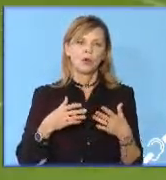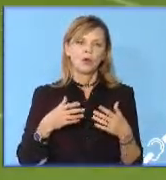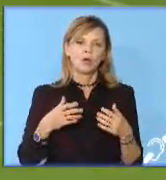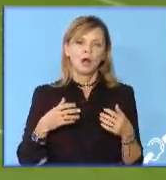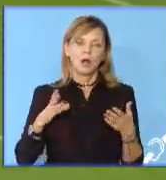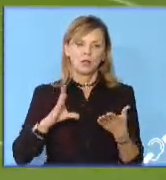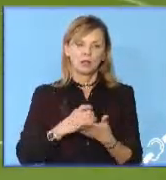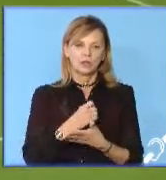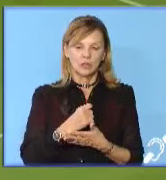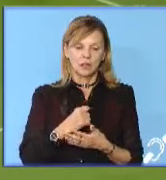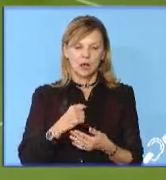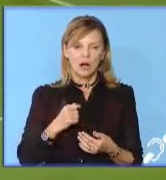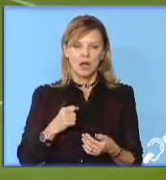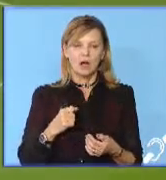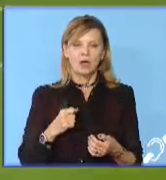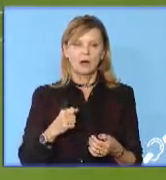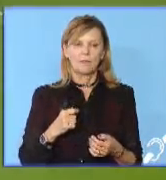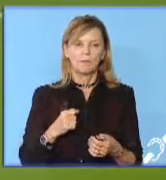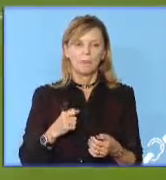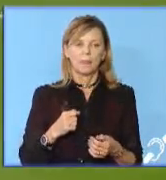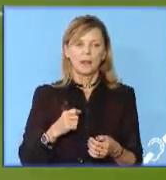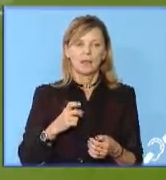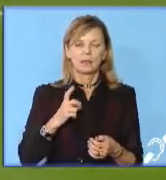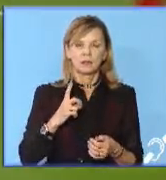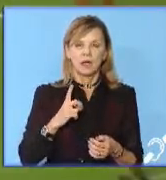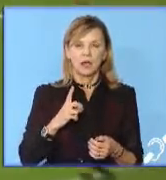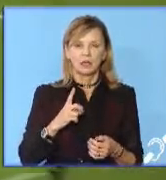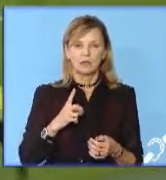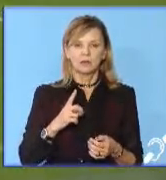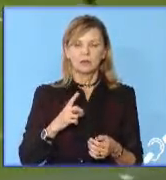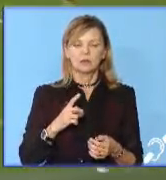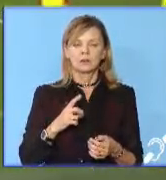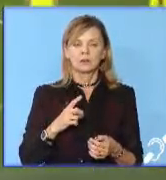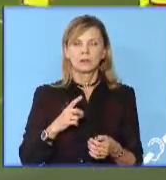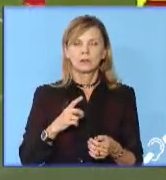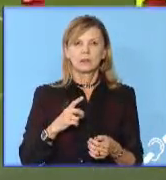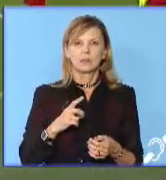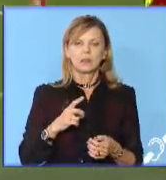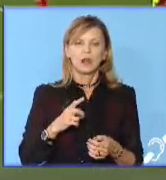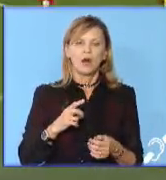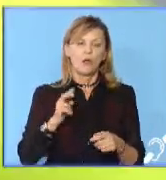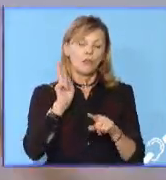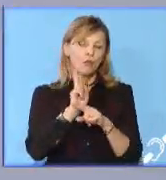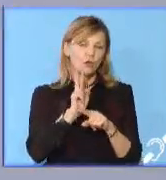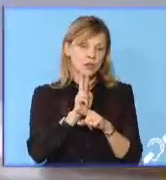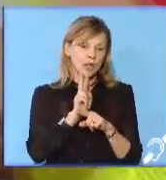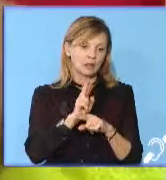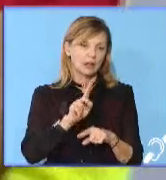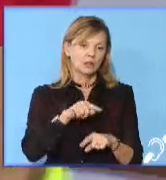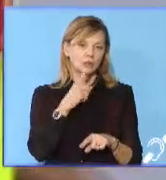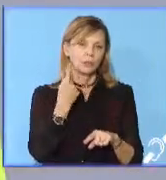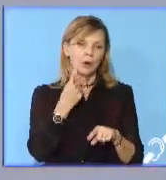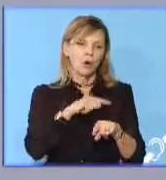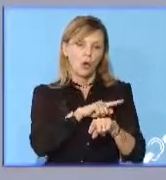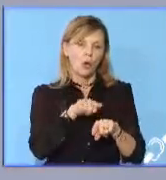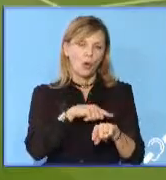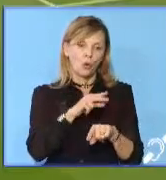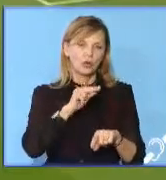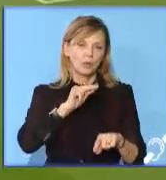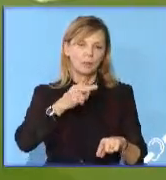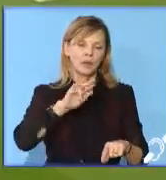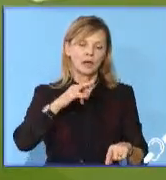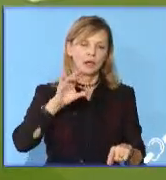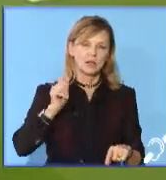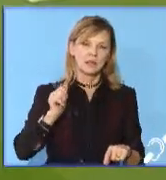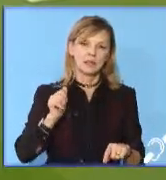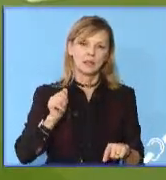și s-au pus pe două linii în fața propriului careu. Așa că, prima fază periculoasă a sibienilor s-a evit după o oră de joc, când Paraschiv l-a pus la